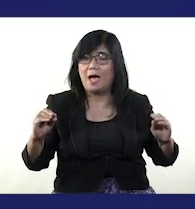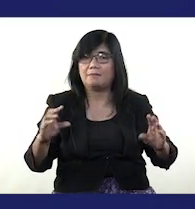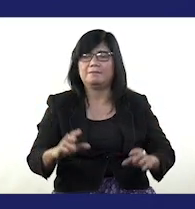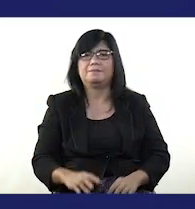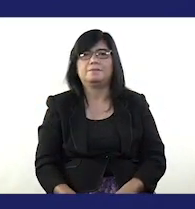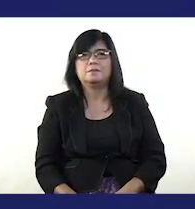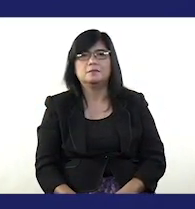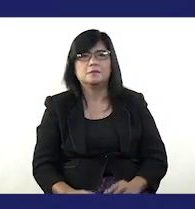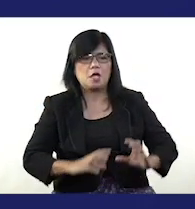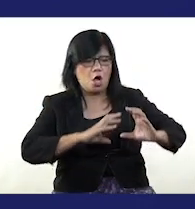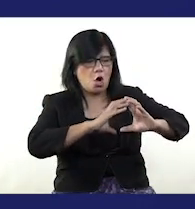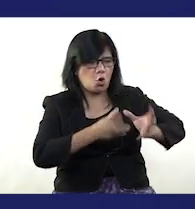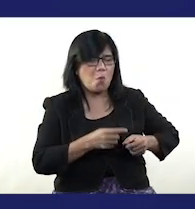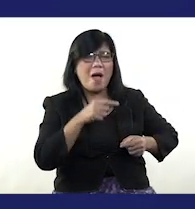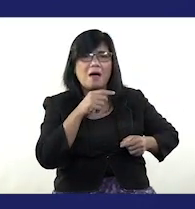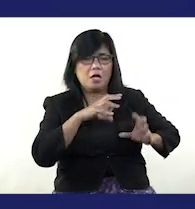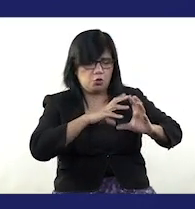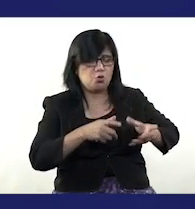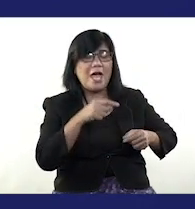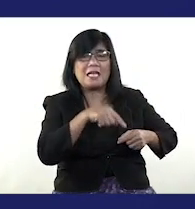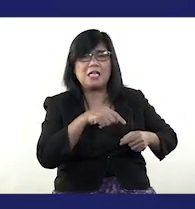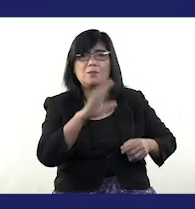Hai his World Doma Hong